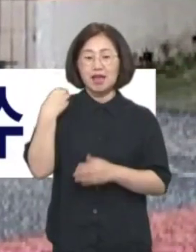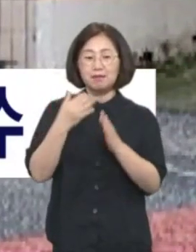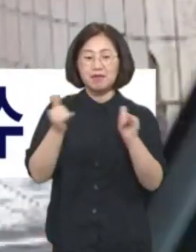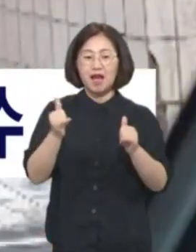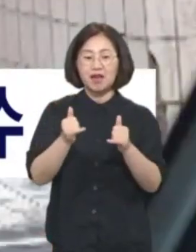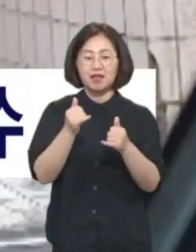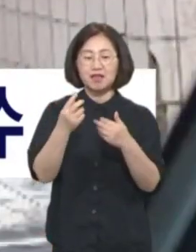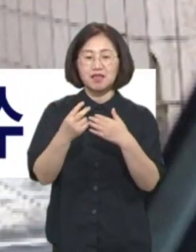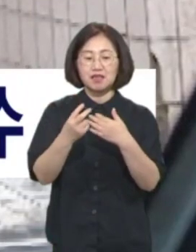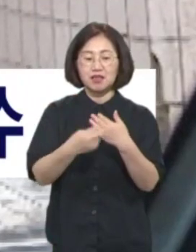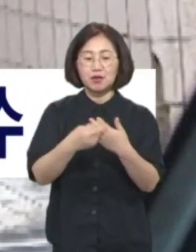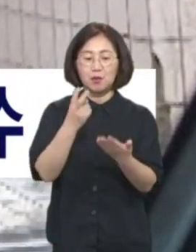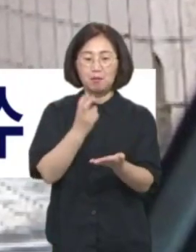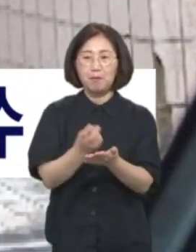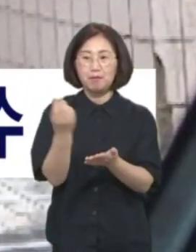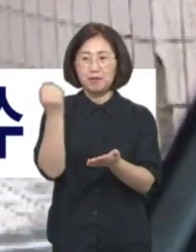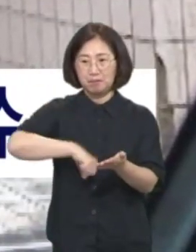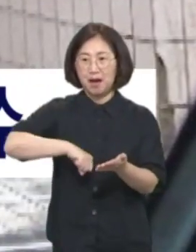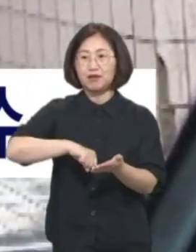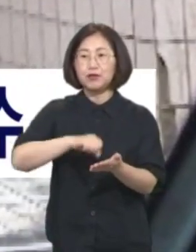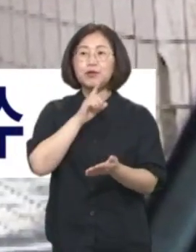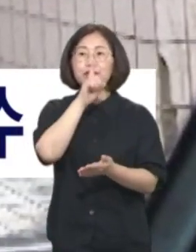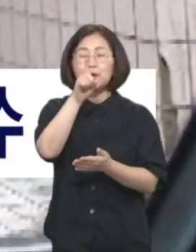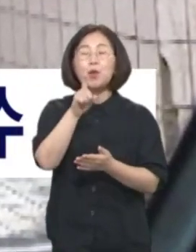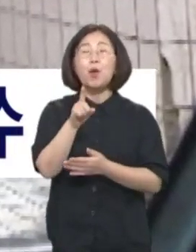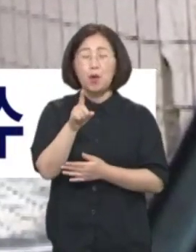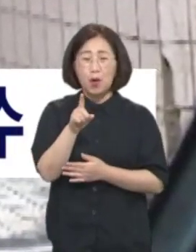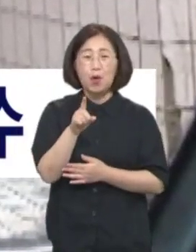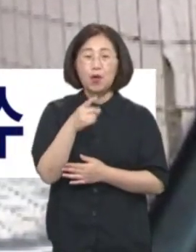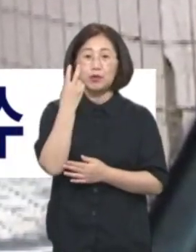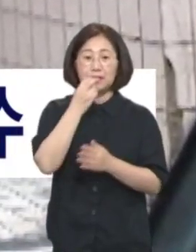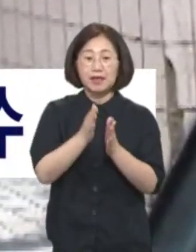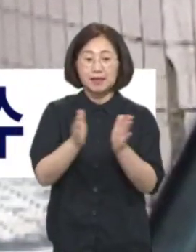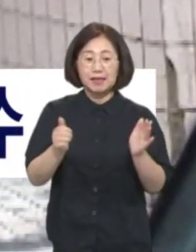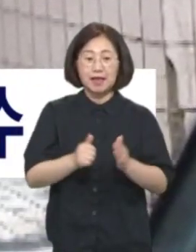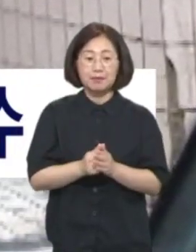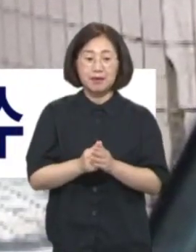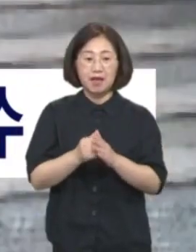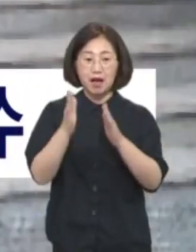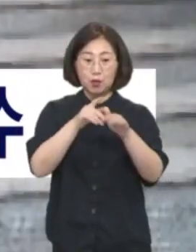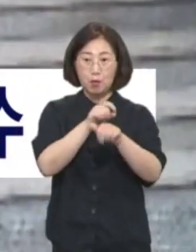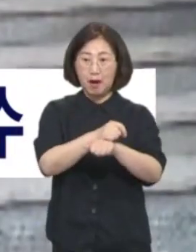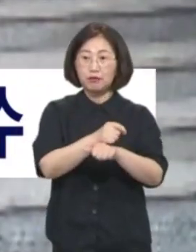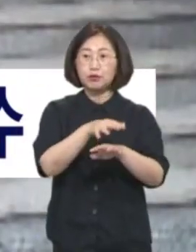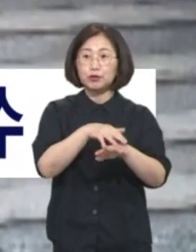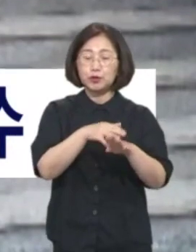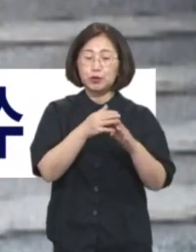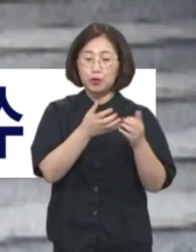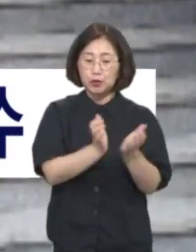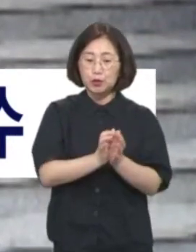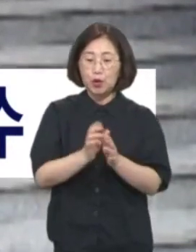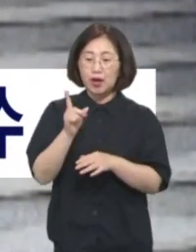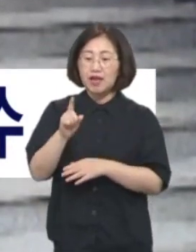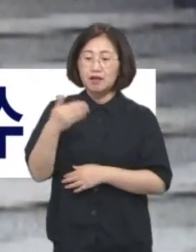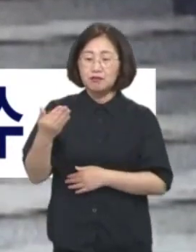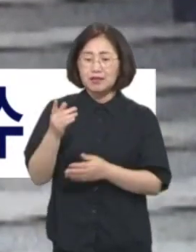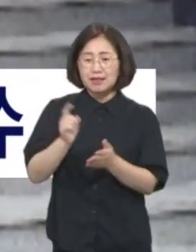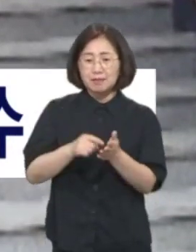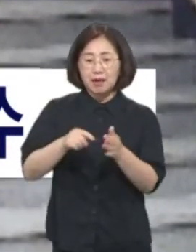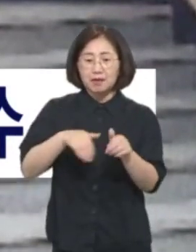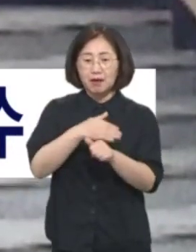위반 혐의로 고발해 수사에 착수했다고 밝혔습니다. 전국 소방공무원 노조도 구급차는 응급 상황에 출동해야